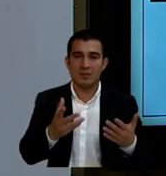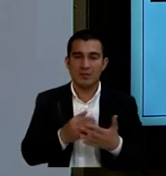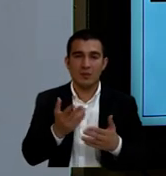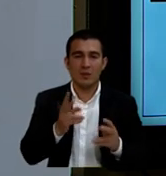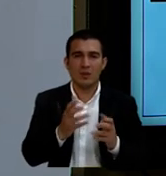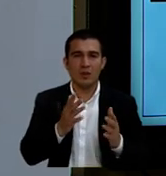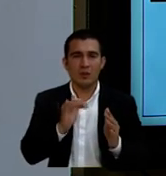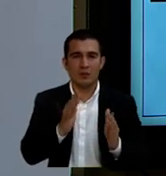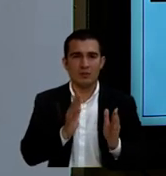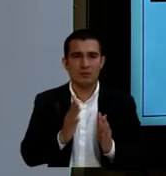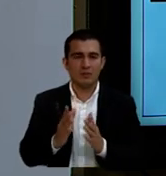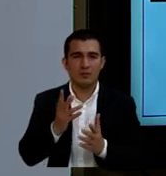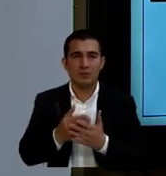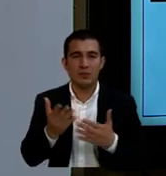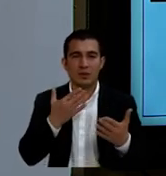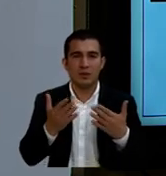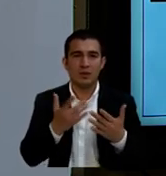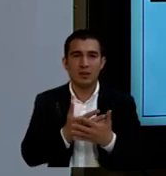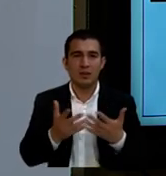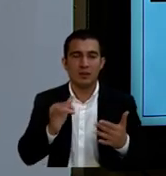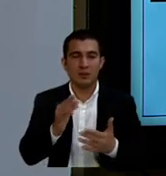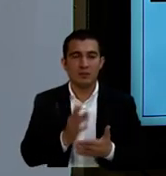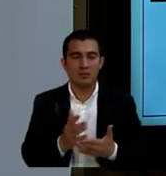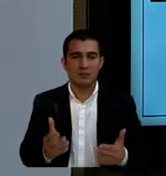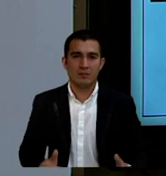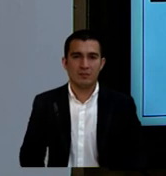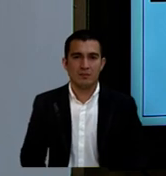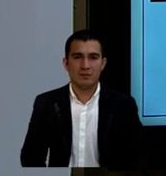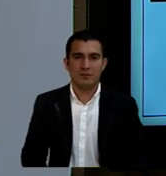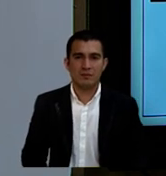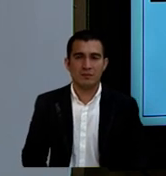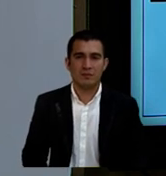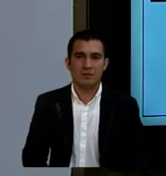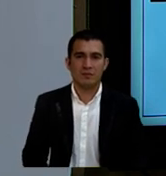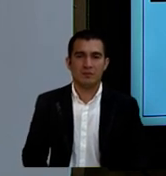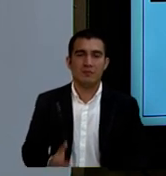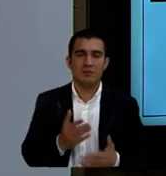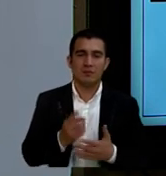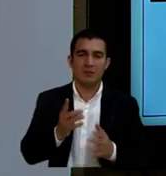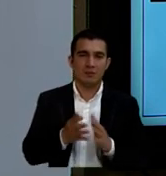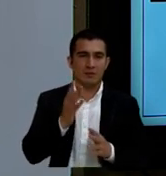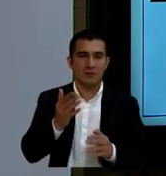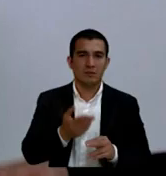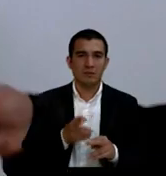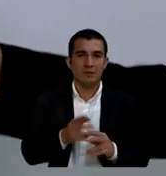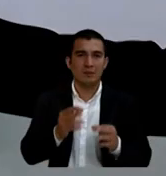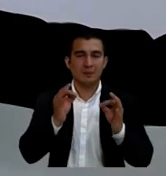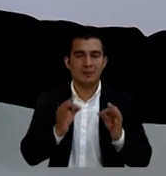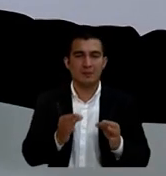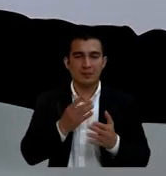qanday aloqaviy sifatlari, kommunikativ sifatlari bo'lishi kerak. Birinchi navbatda albatta bu